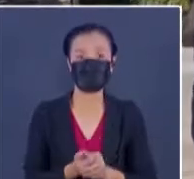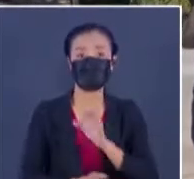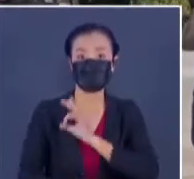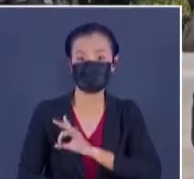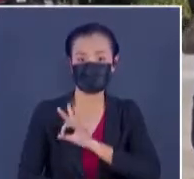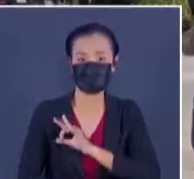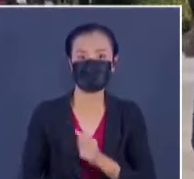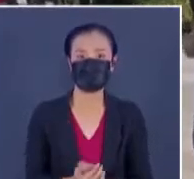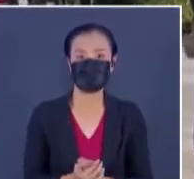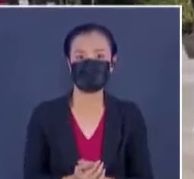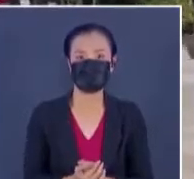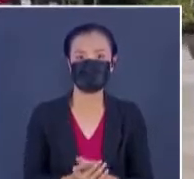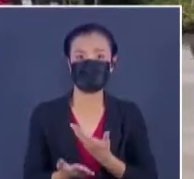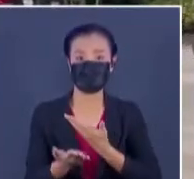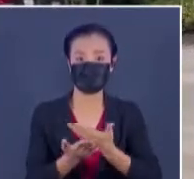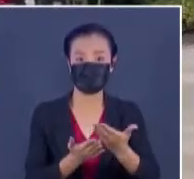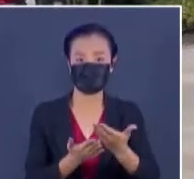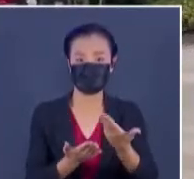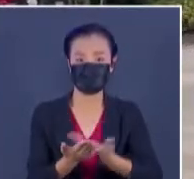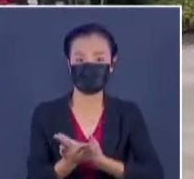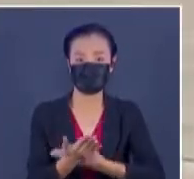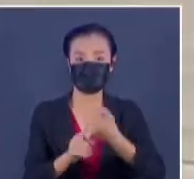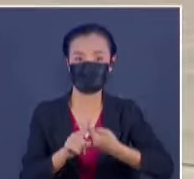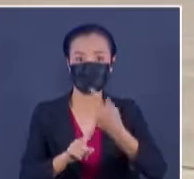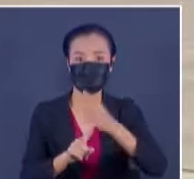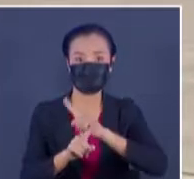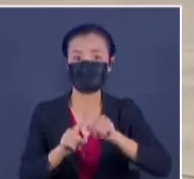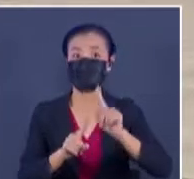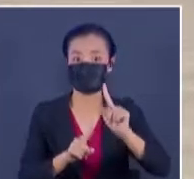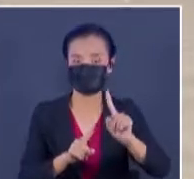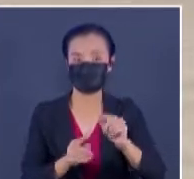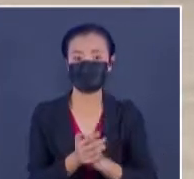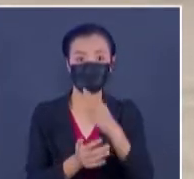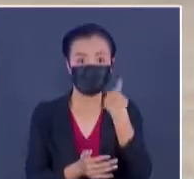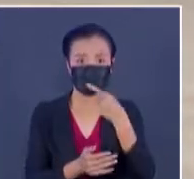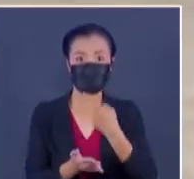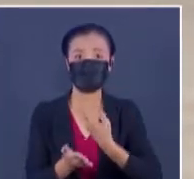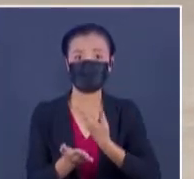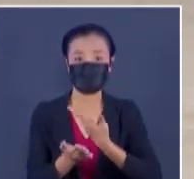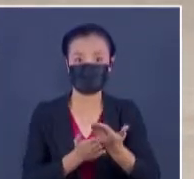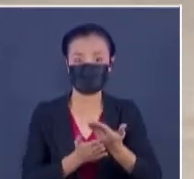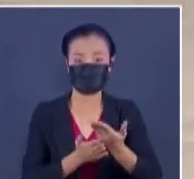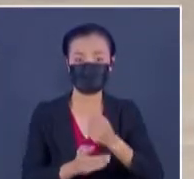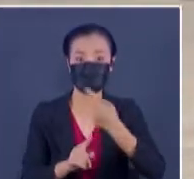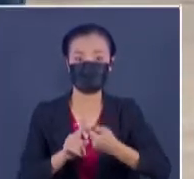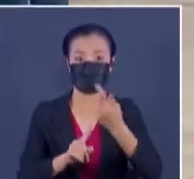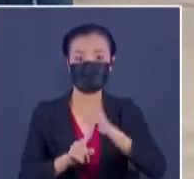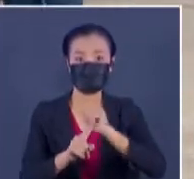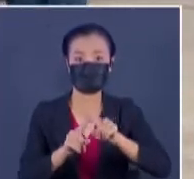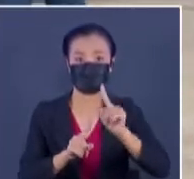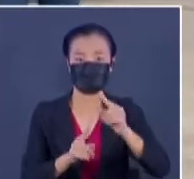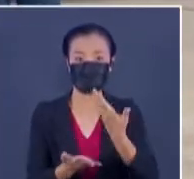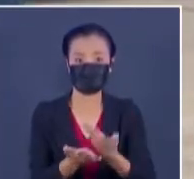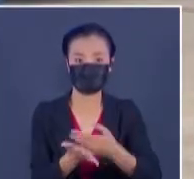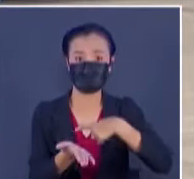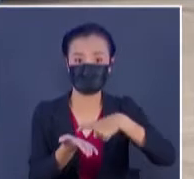กให้สั่งซื้อลอตเตอรี่งวดวันที่1พฤศจิกายนนะครับใครที่จะสั่งซื้องวดวันที่1พฤศจิกายนให้โอนเงินเข้า